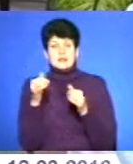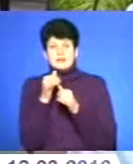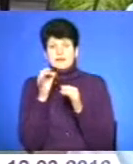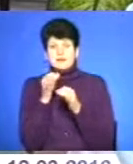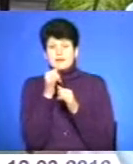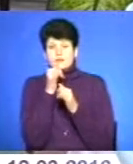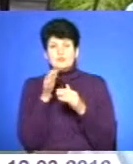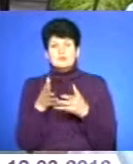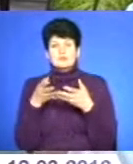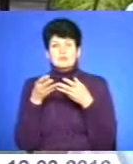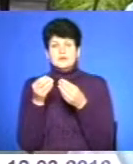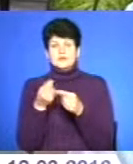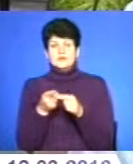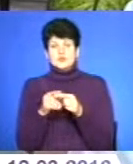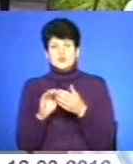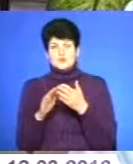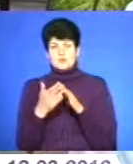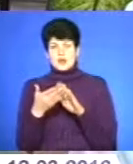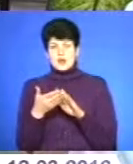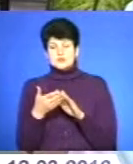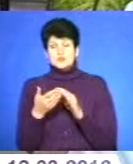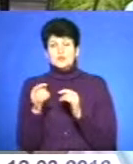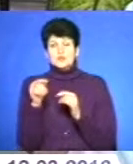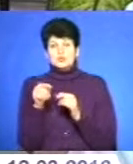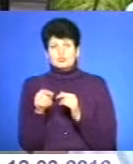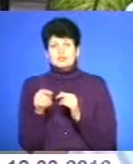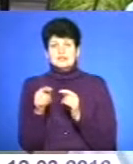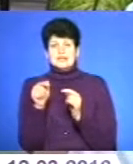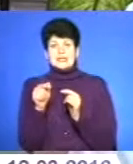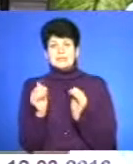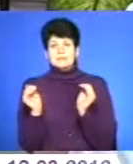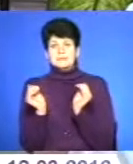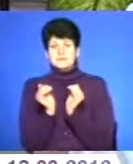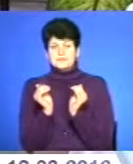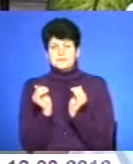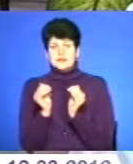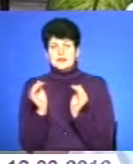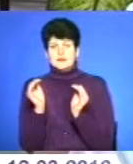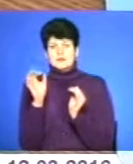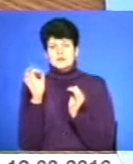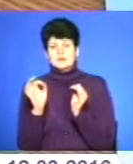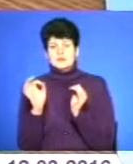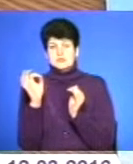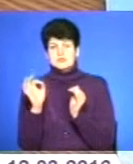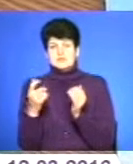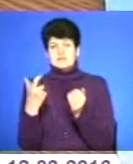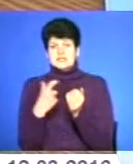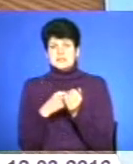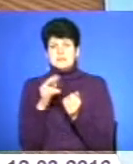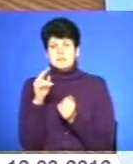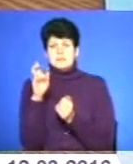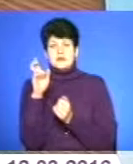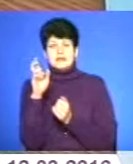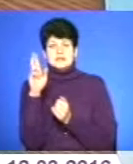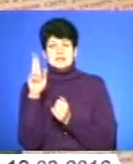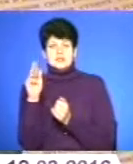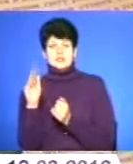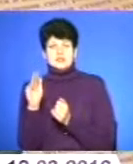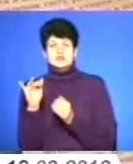можемо повпливати на цю ситуацію. Тому такий низький відсоток вакцинації БЦЖ. Щоб зменшити ризик